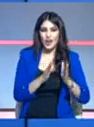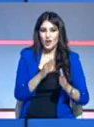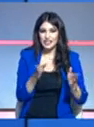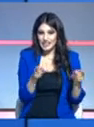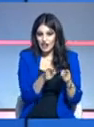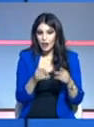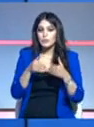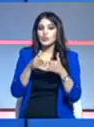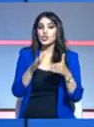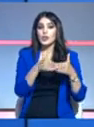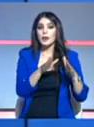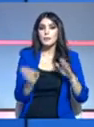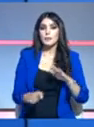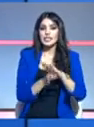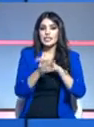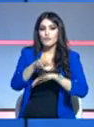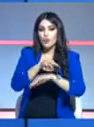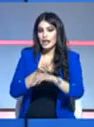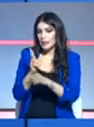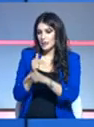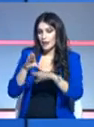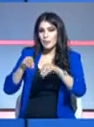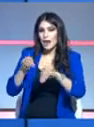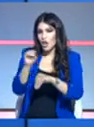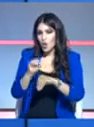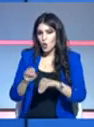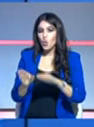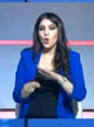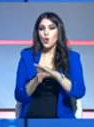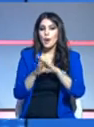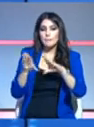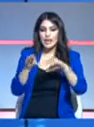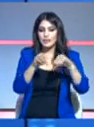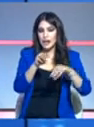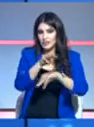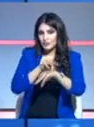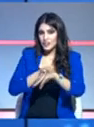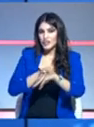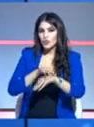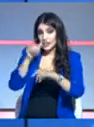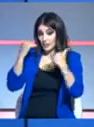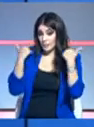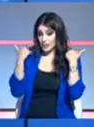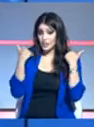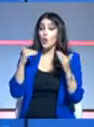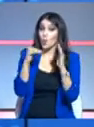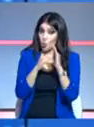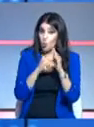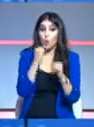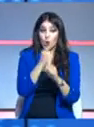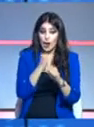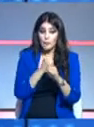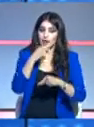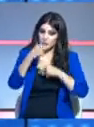فات، بدينا بالسواسي في المهديه، بدينا بسجنين نجومين في بنزرت، والعمل هذا باش يتواصل في